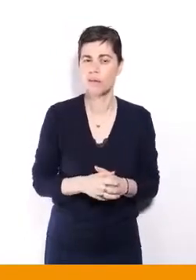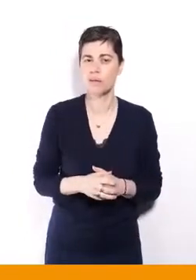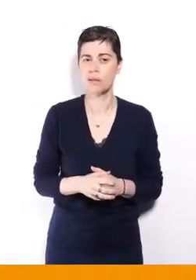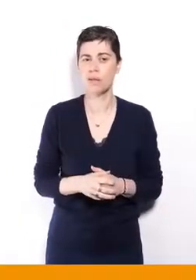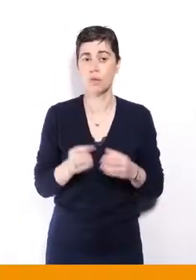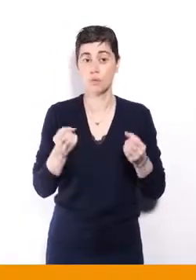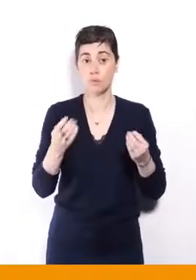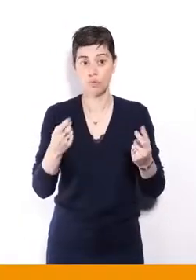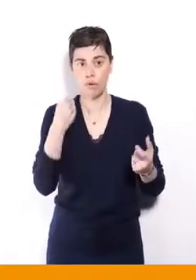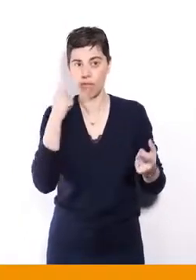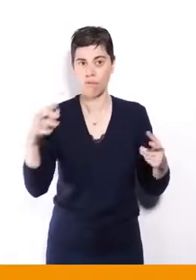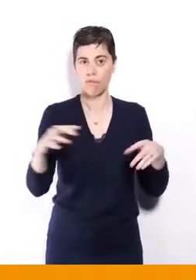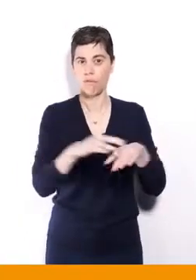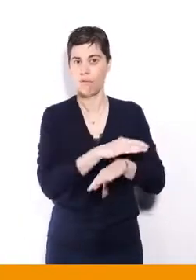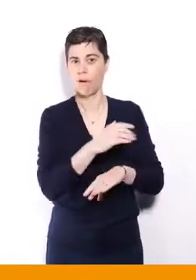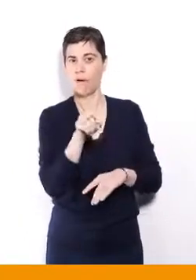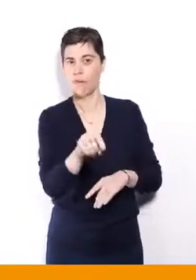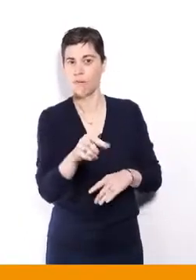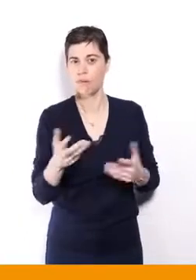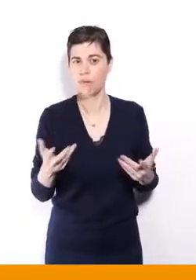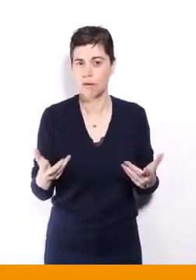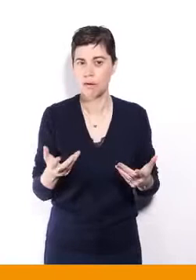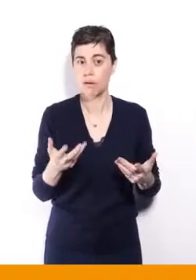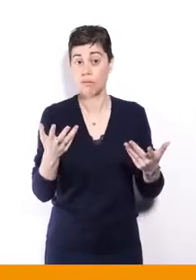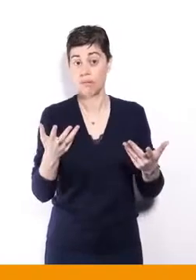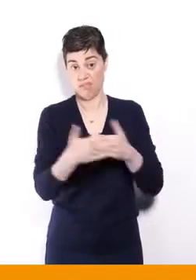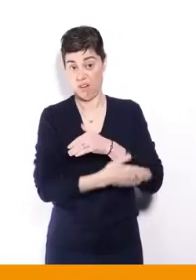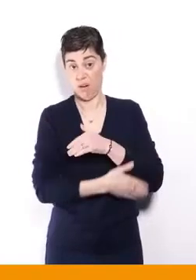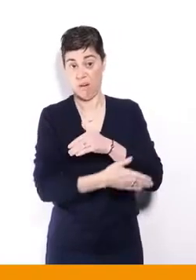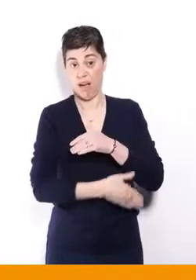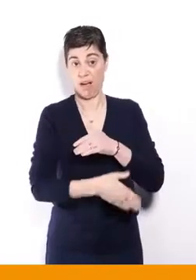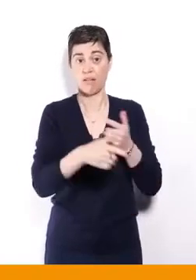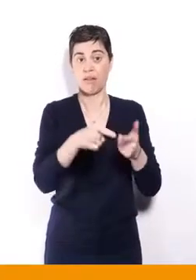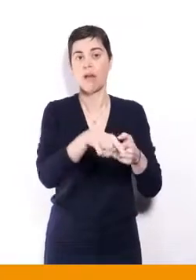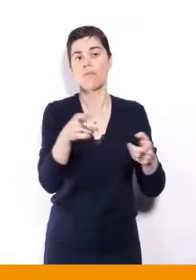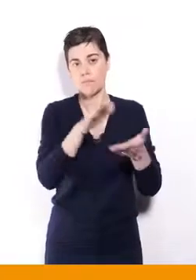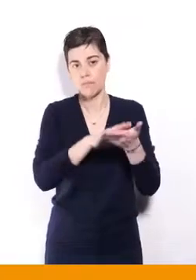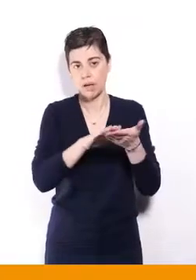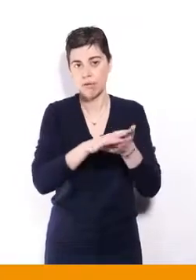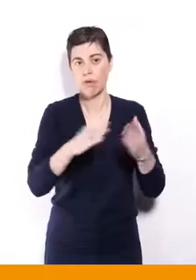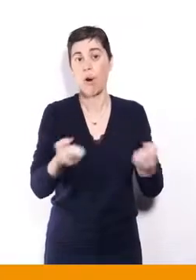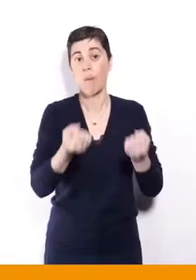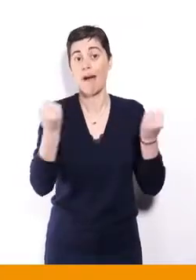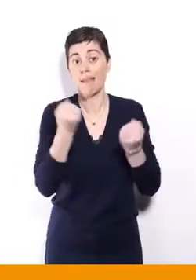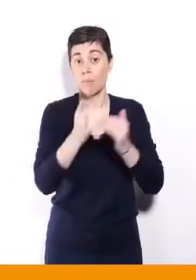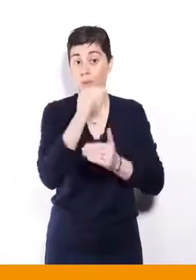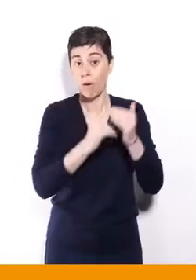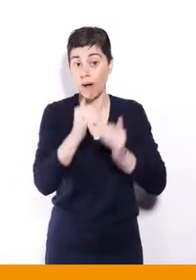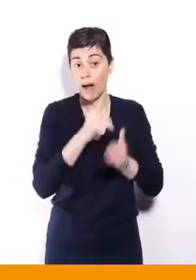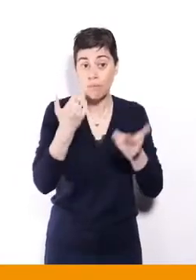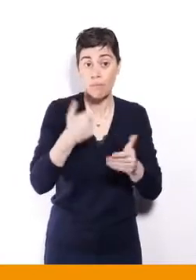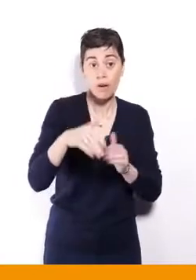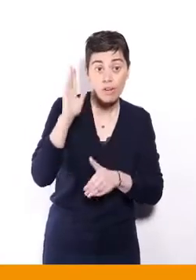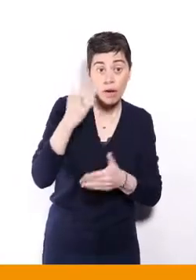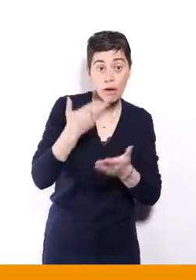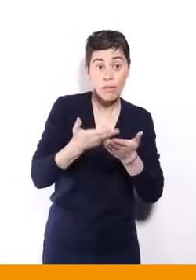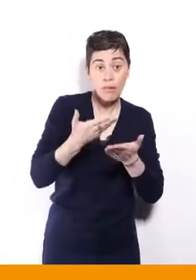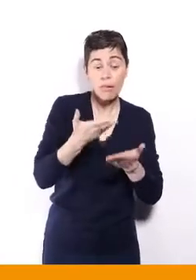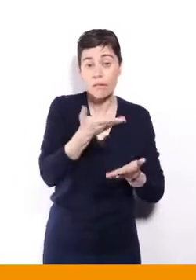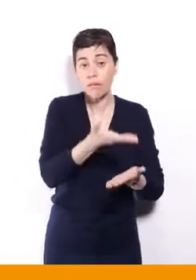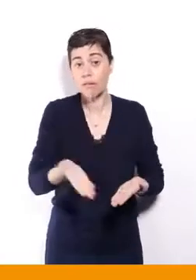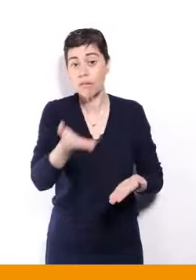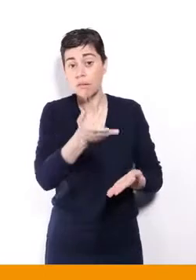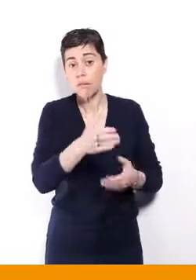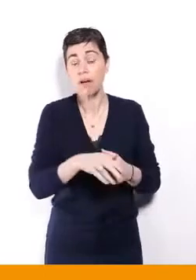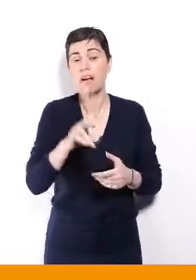peu visible dans les campagnes électorales, dans les programmes des candidats. Et c'est vrai que nous